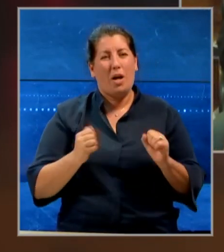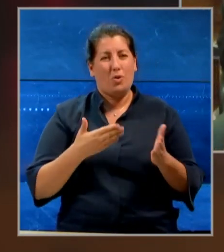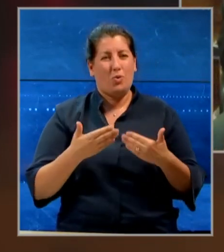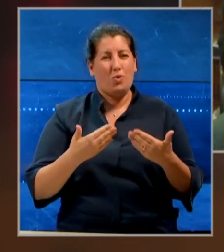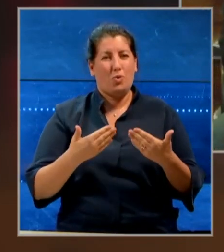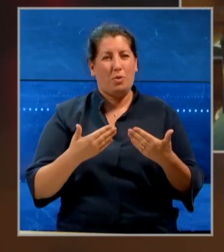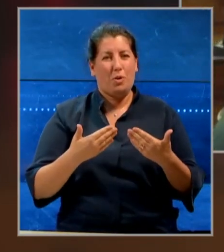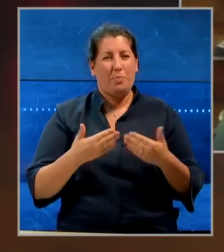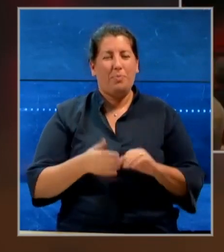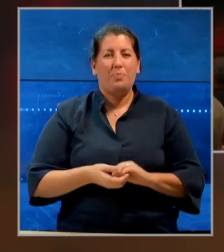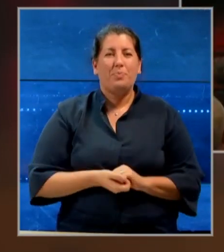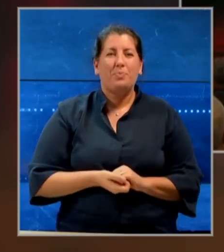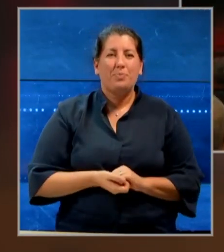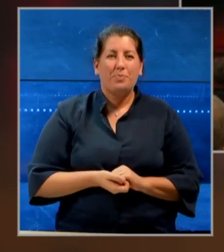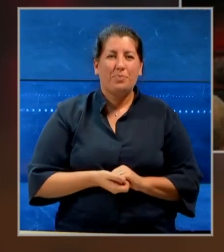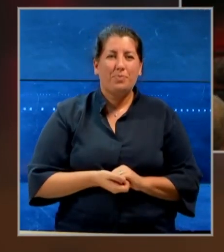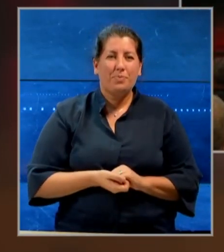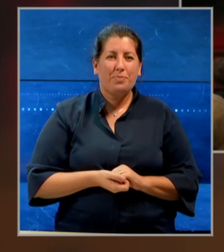cosa, a noi. Ma distorsione. Crociato.